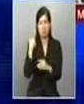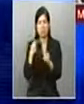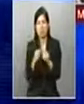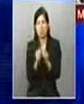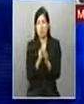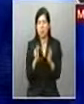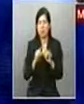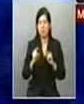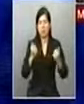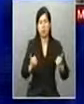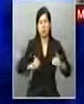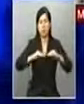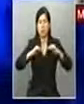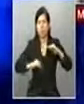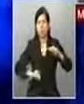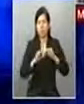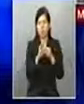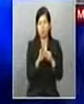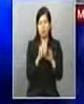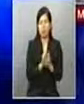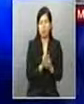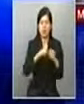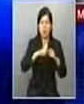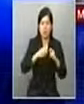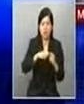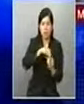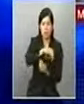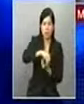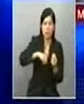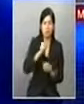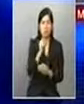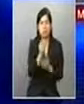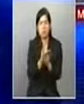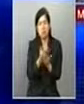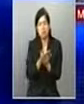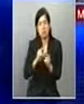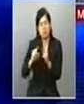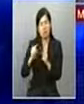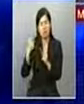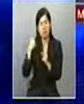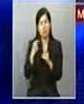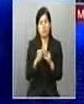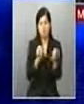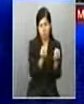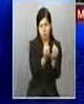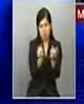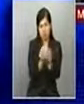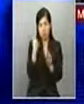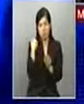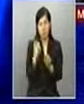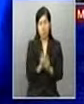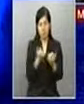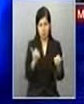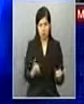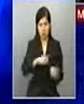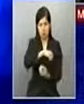ความอ่อนแอในภาคการบริโภคด้วยนะครับนอกจากนี้เนี่ยราคาน้ำมันที่อ่อนแอในปีนี้ก็ส่งผลให้เศรษฐกิจยังคงอยู่ในช่วงชะ